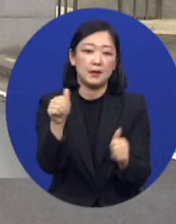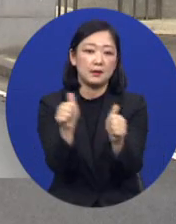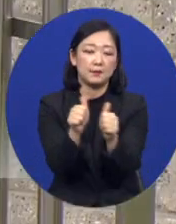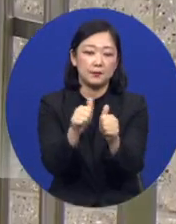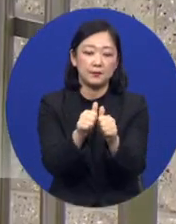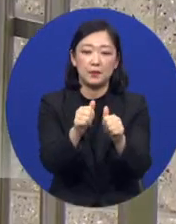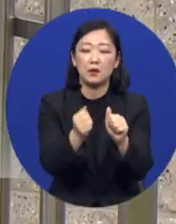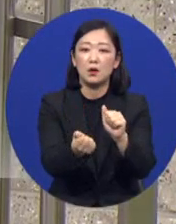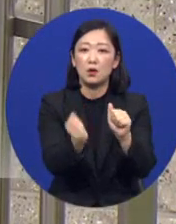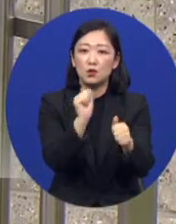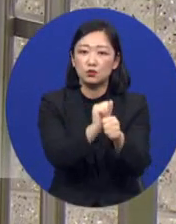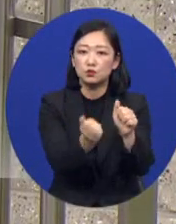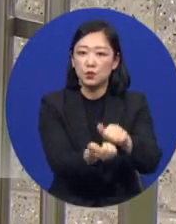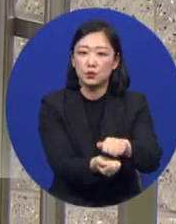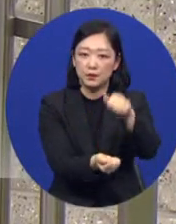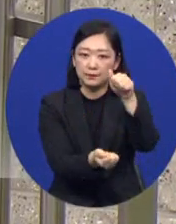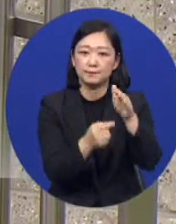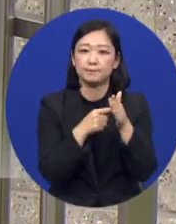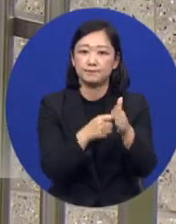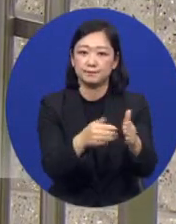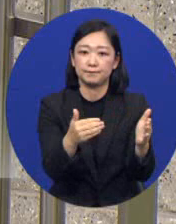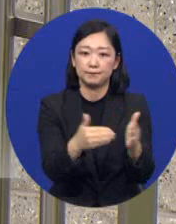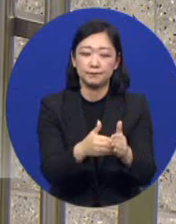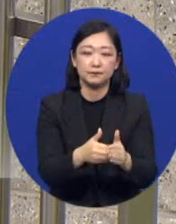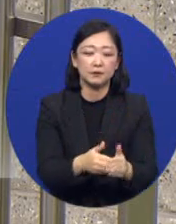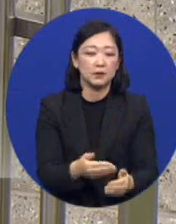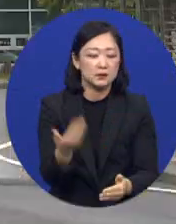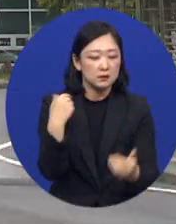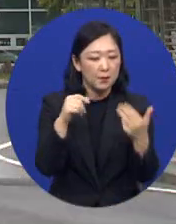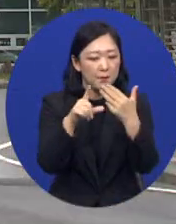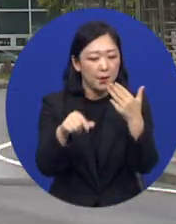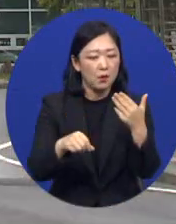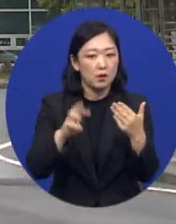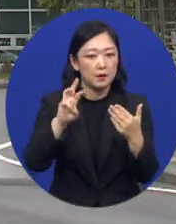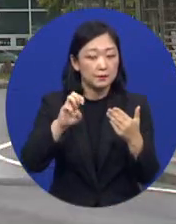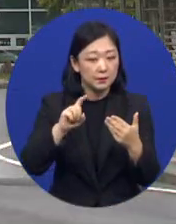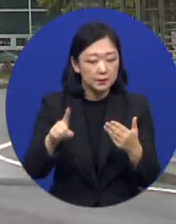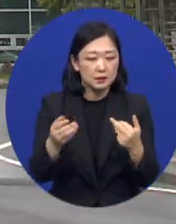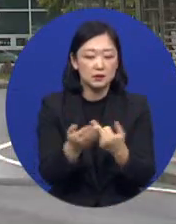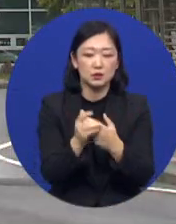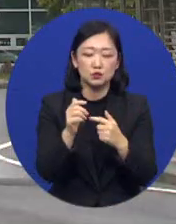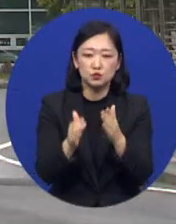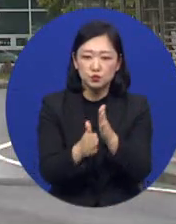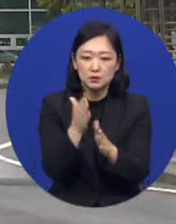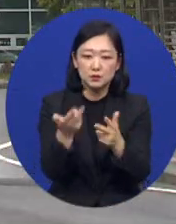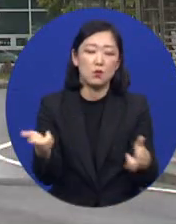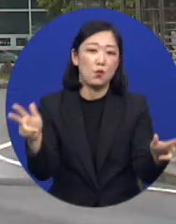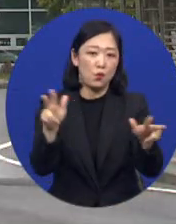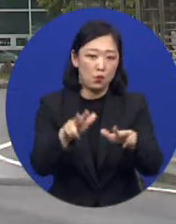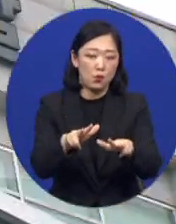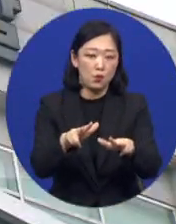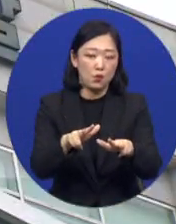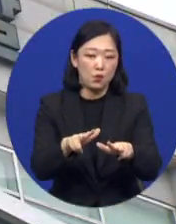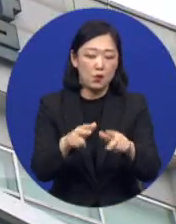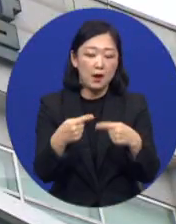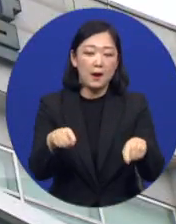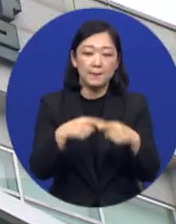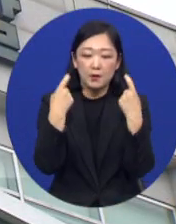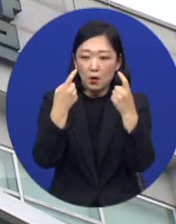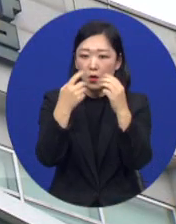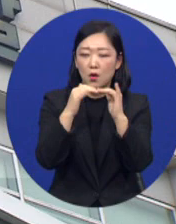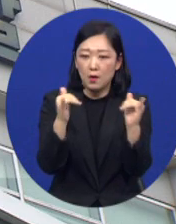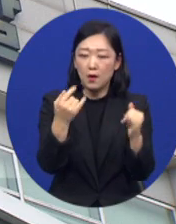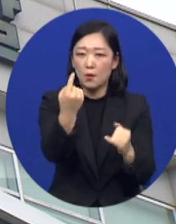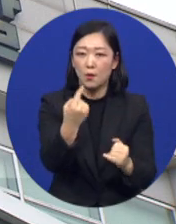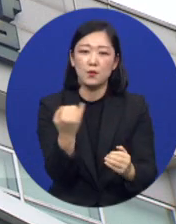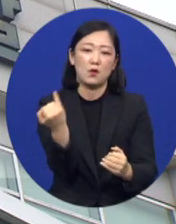신청했습니다. 경찰에 따르면 이 남성은 지난 8월 31일 제주시 용담동의 한 공원에서 함께 여행 온